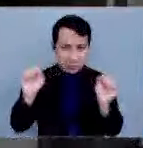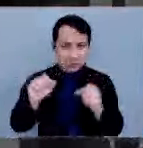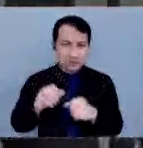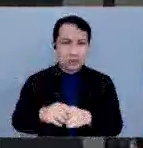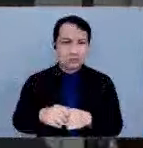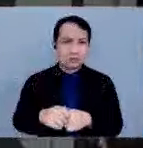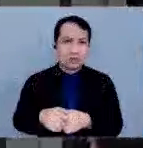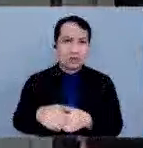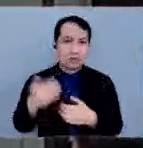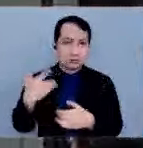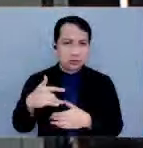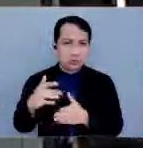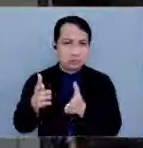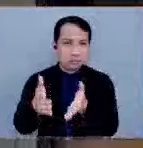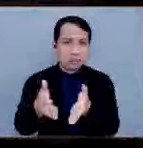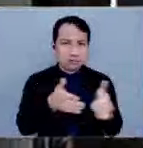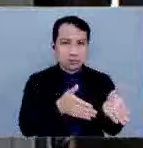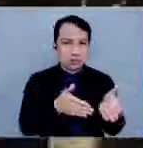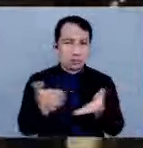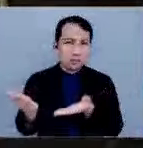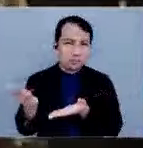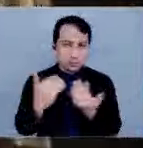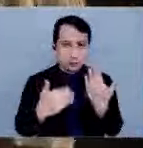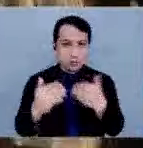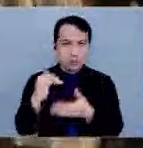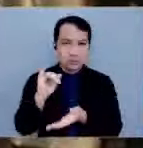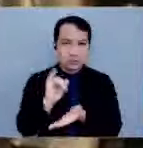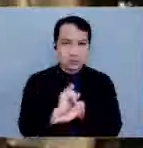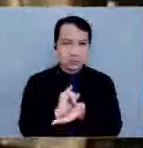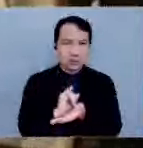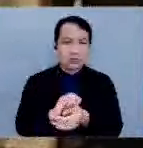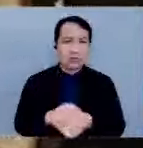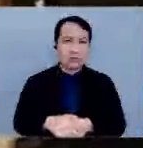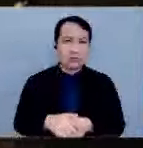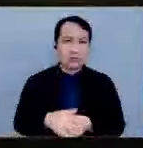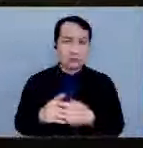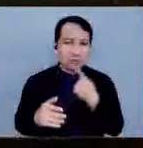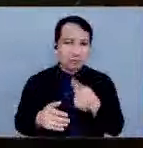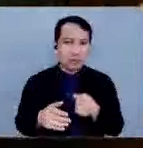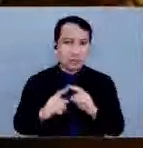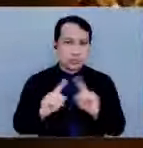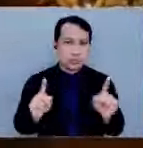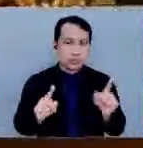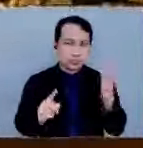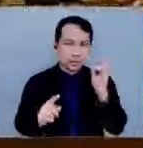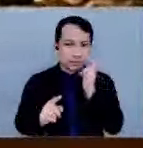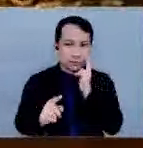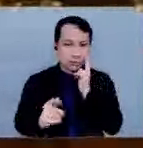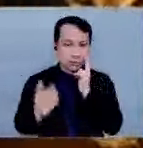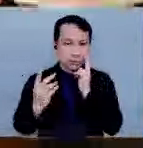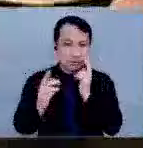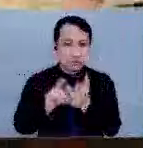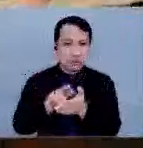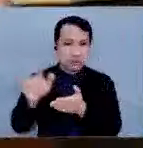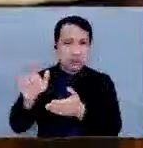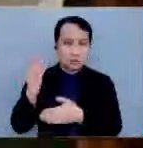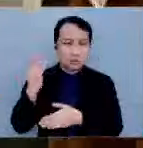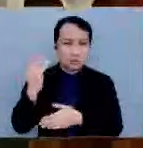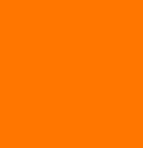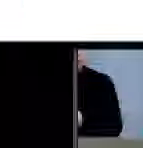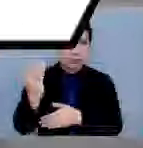ito ni PBBM para makahatak ng investors. Wala nga raw itong pinagkaiba kay Duterte na bumabiyahe rin noon sa ibang